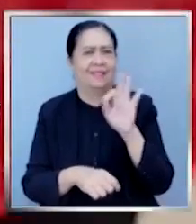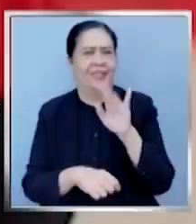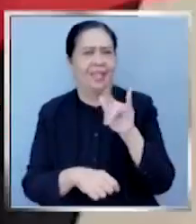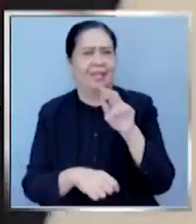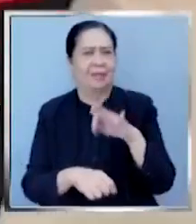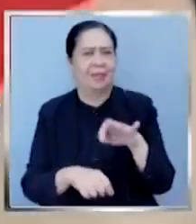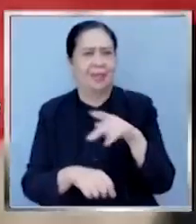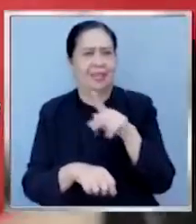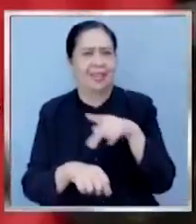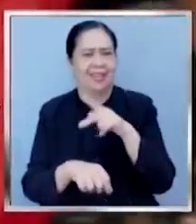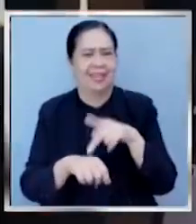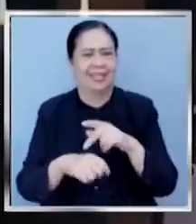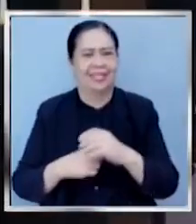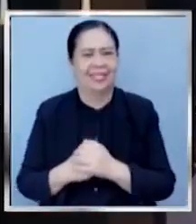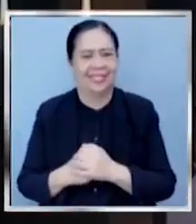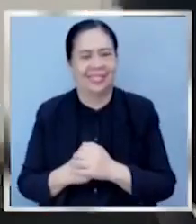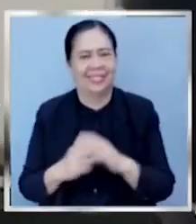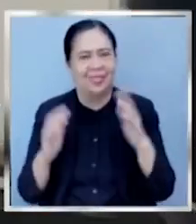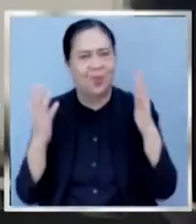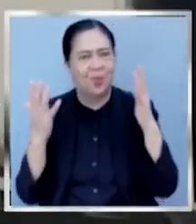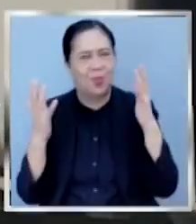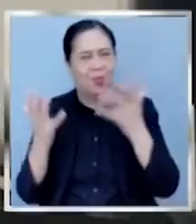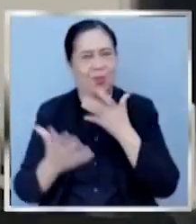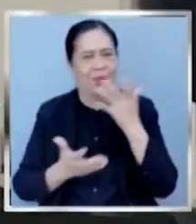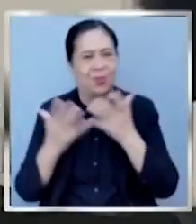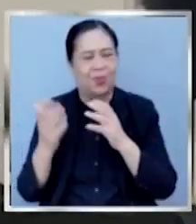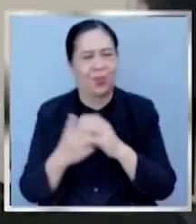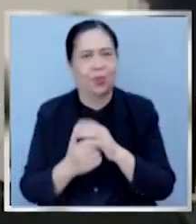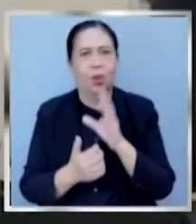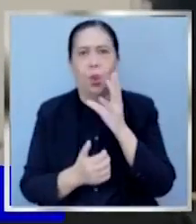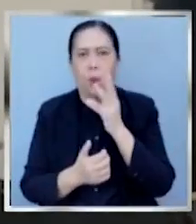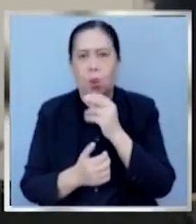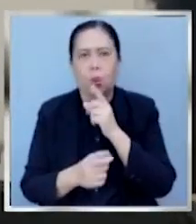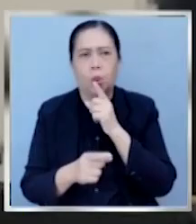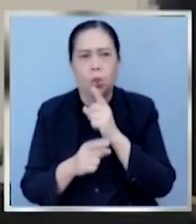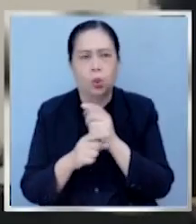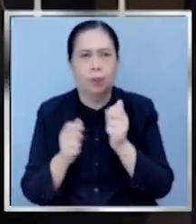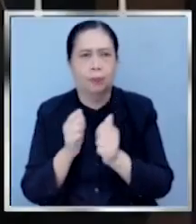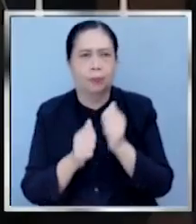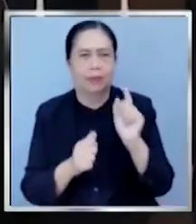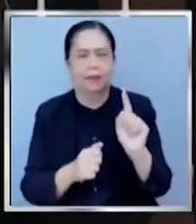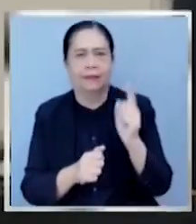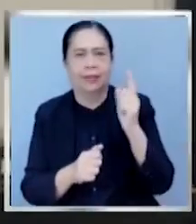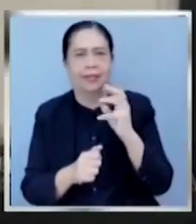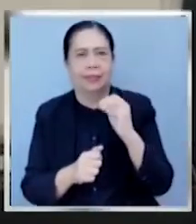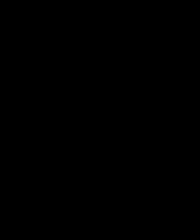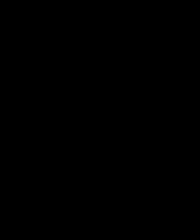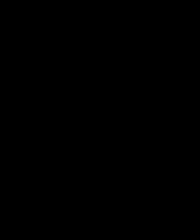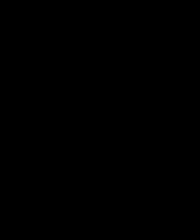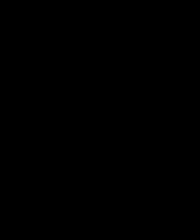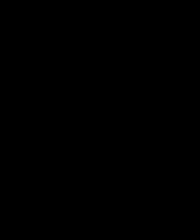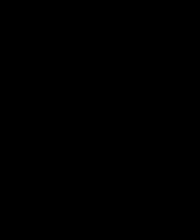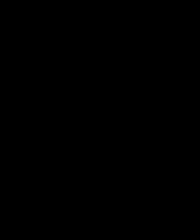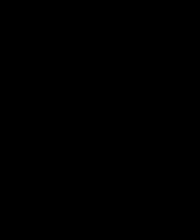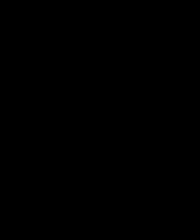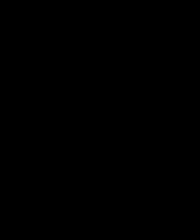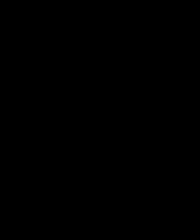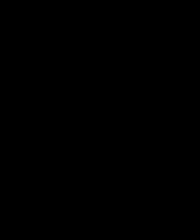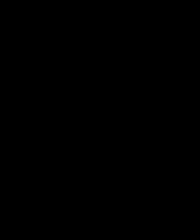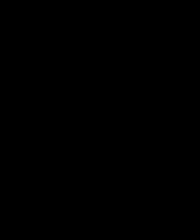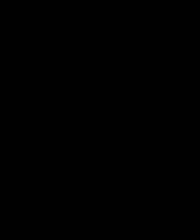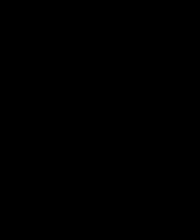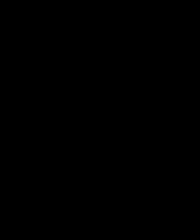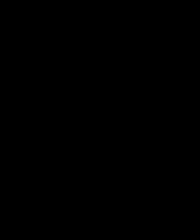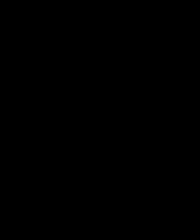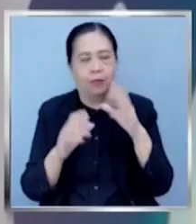Philippines! Woo! Kuya Kim, sino ang maituturing na pinakaunang Miss Philippines? Kuya Kim, ano na? Bago pa man na-addict sa Miss